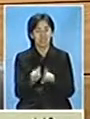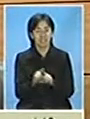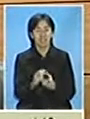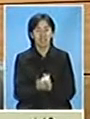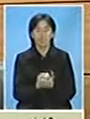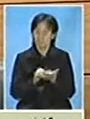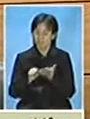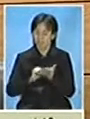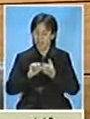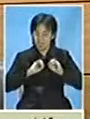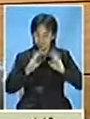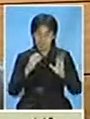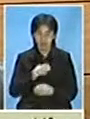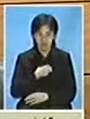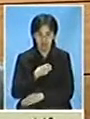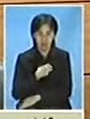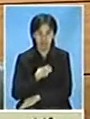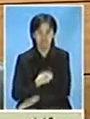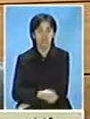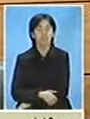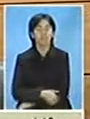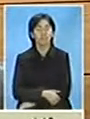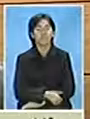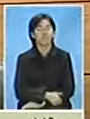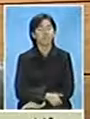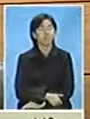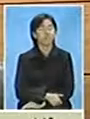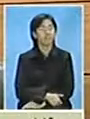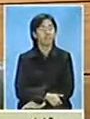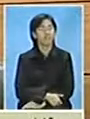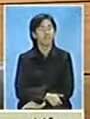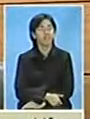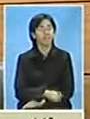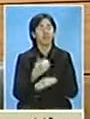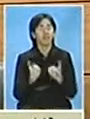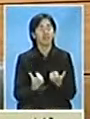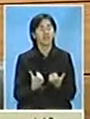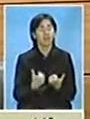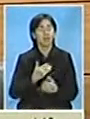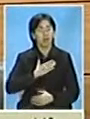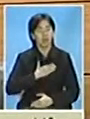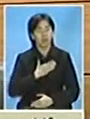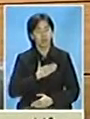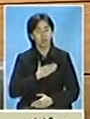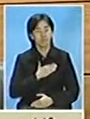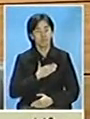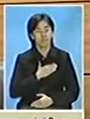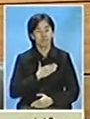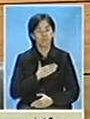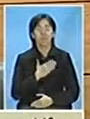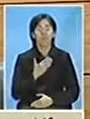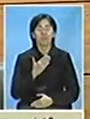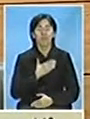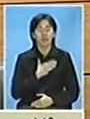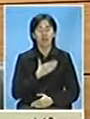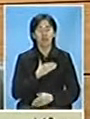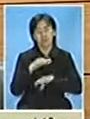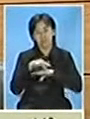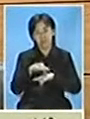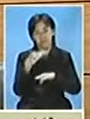สมบูรณ์เพราะว่าตอนนี้เรามีที่มาของ3ตำแหน่ง